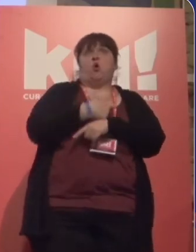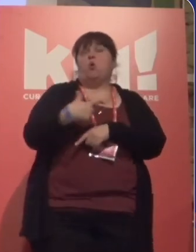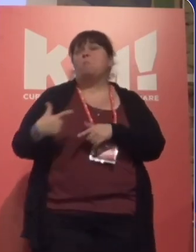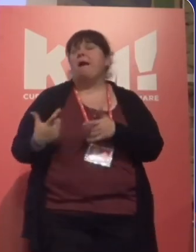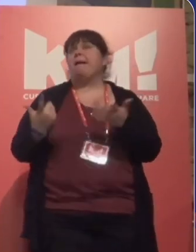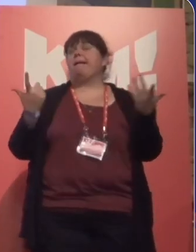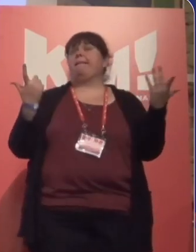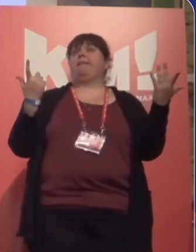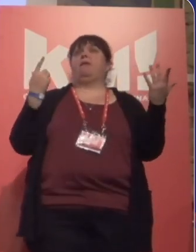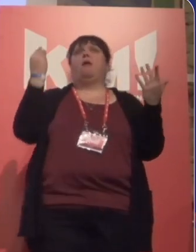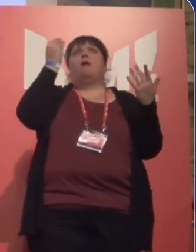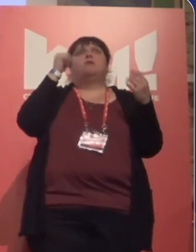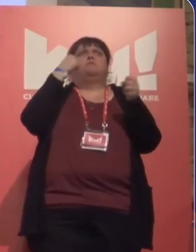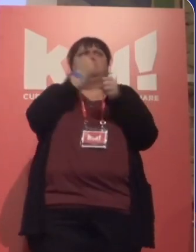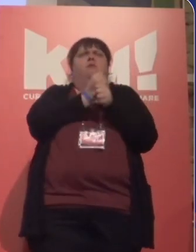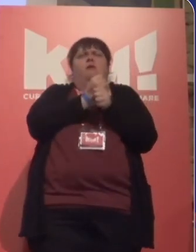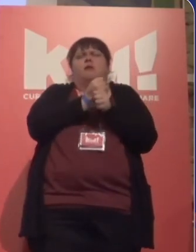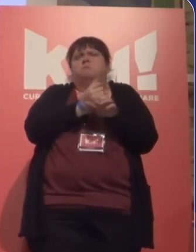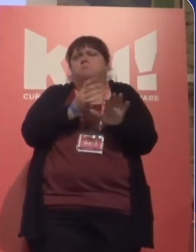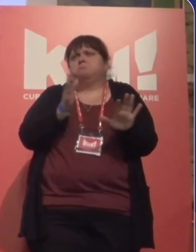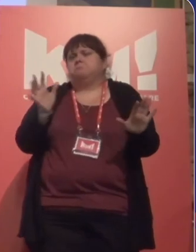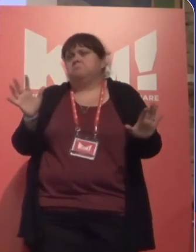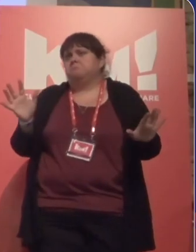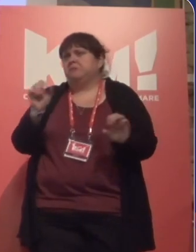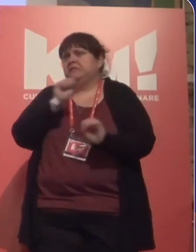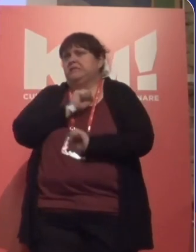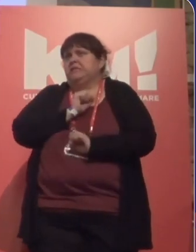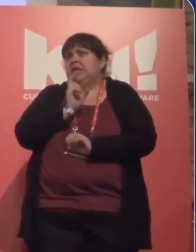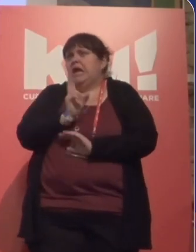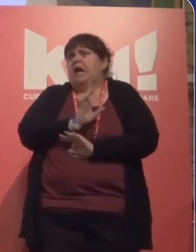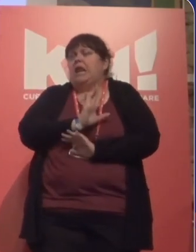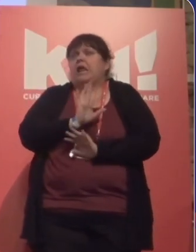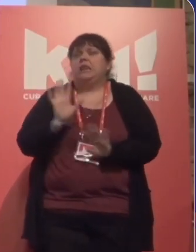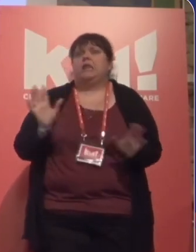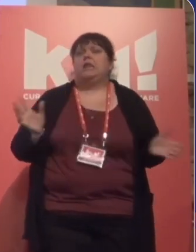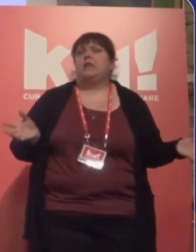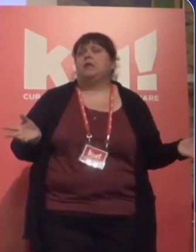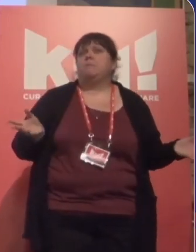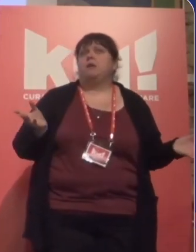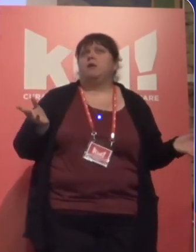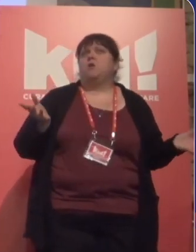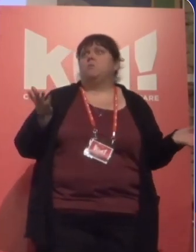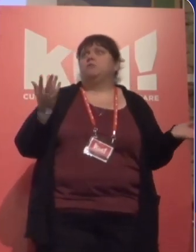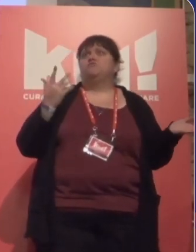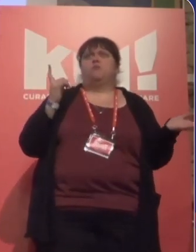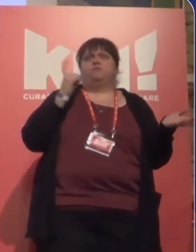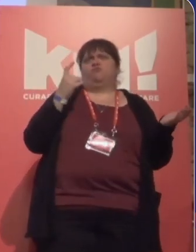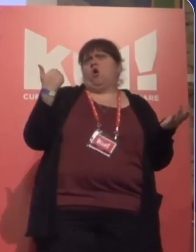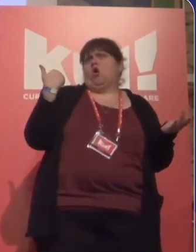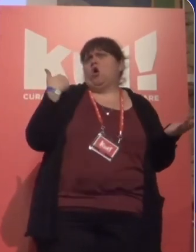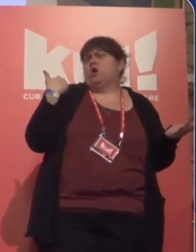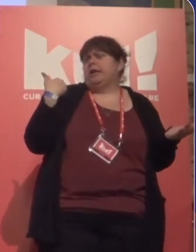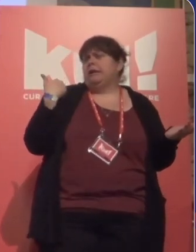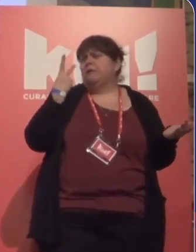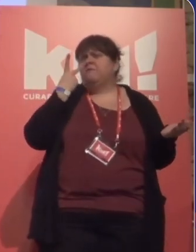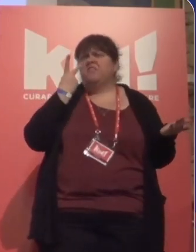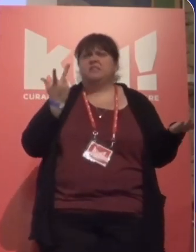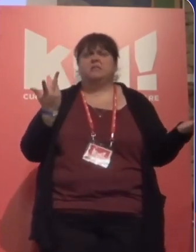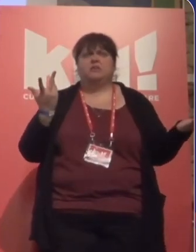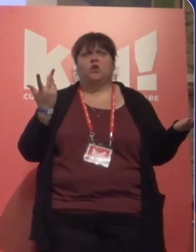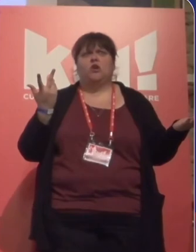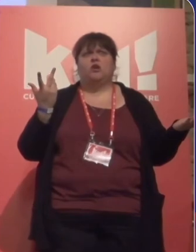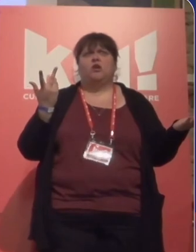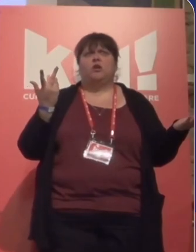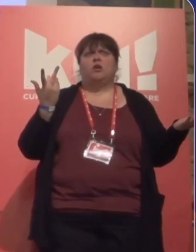storie incredibili come quelle che abbiamo commentato in questi giorni rispetto alla violazione permanente nel